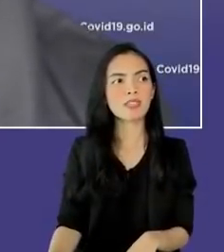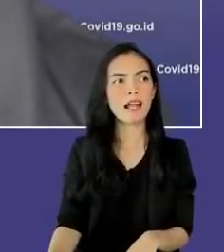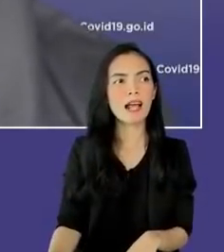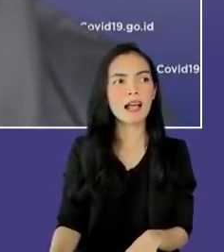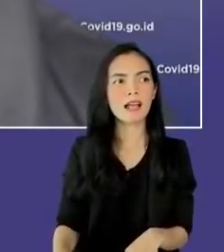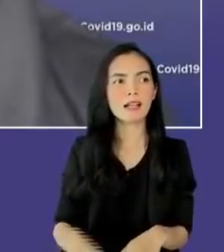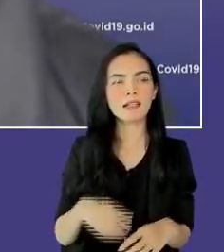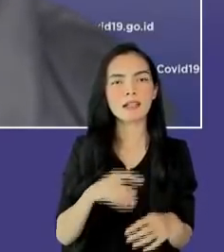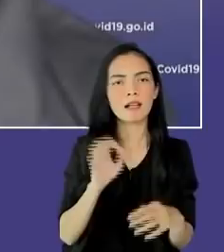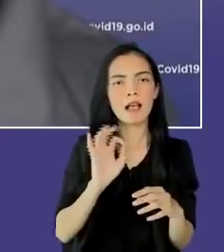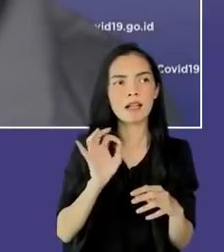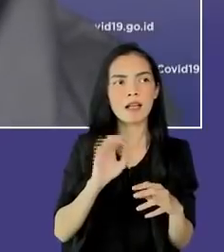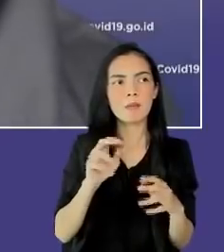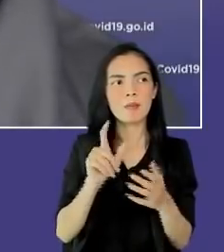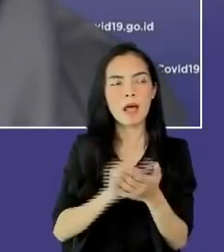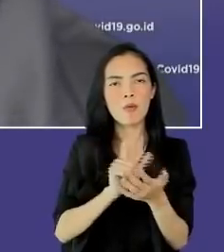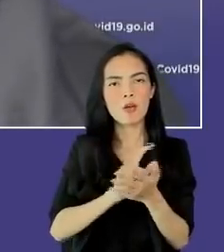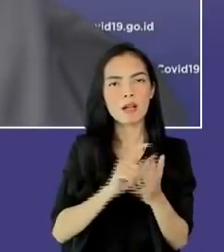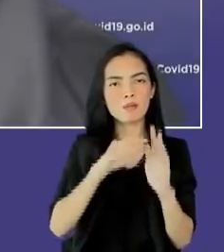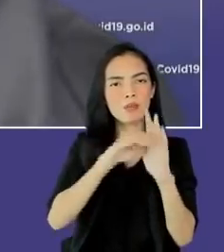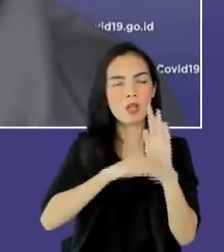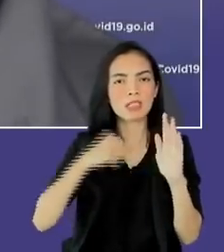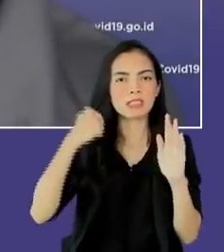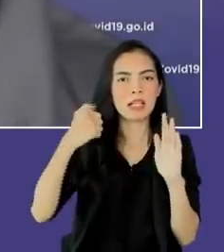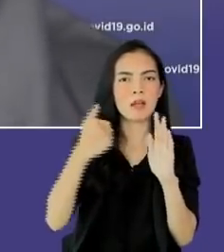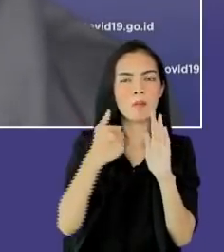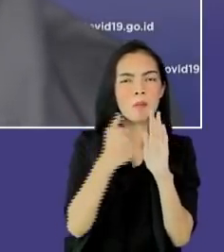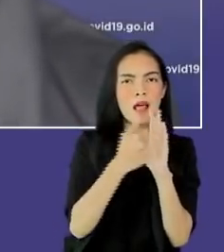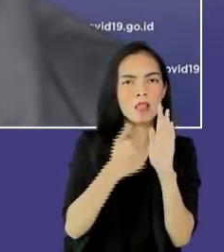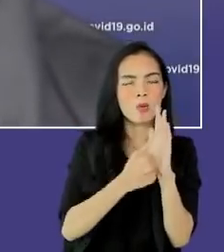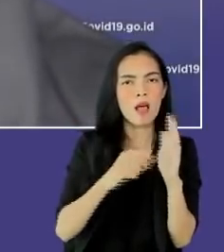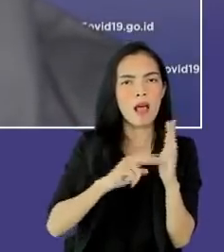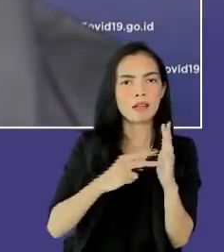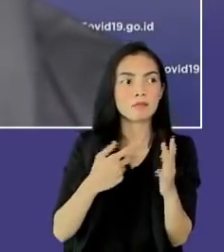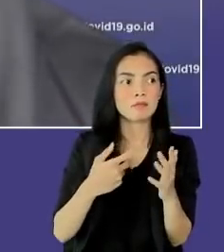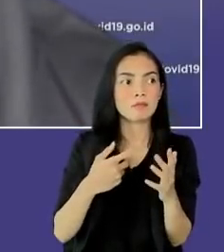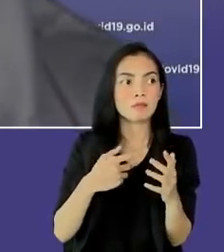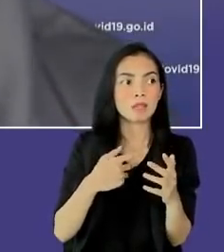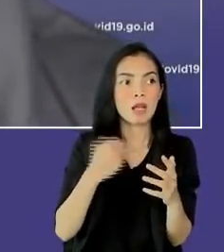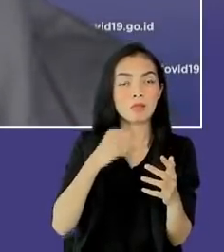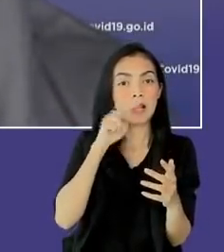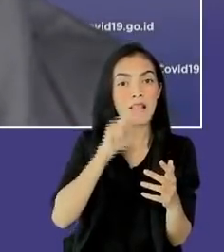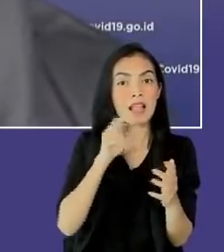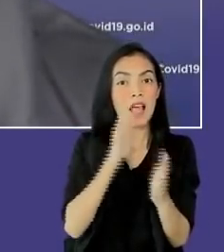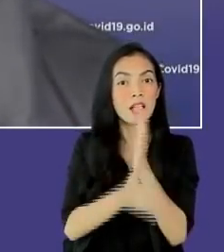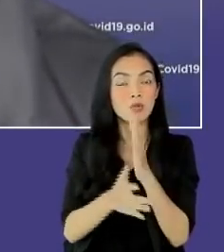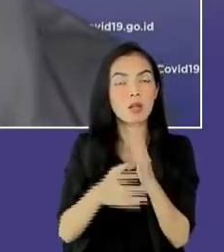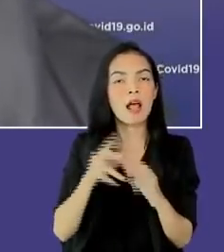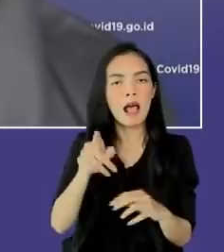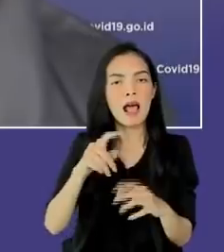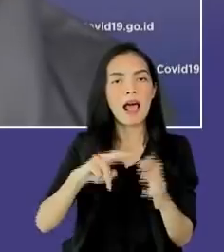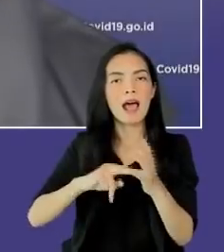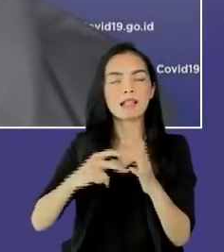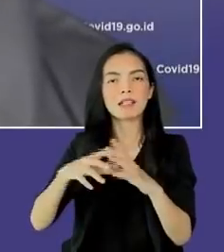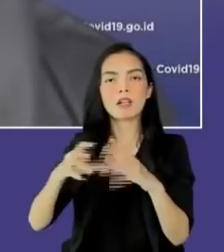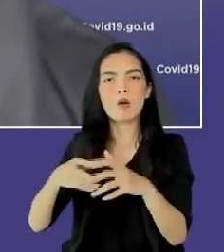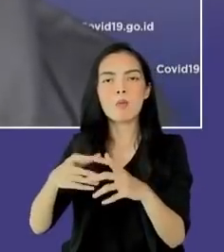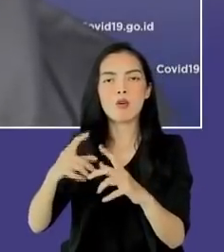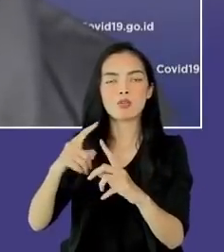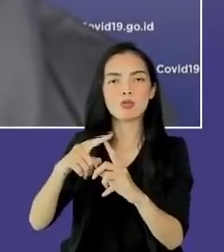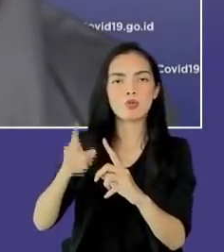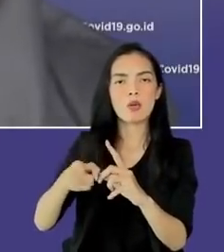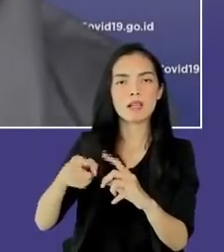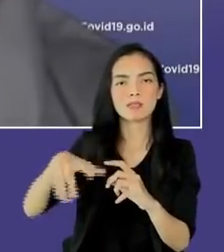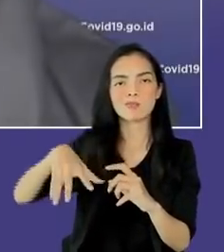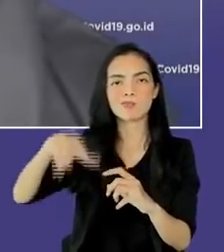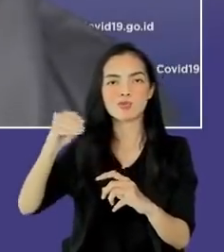monitoring kepatuhannya, kan kita jadi nggak bisa melihat bagaimana kepatuhan di lapangan. Ini nanti yang akan dibantu oleh comment